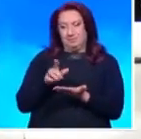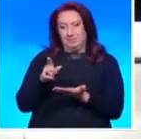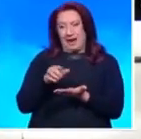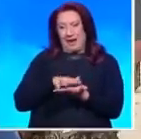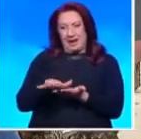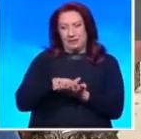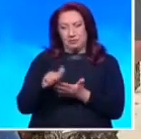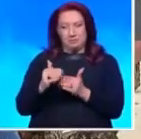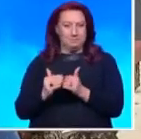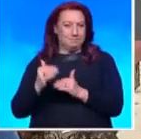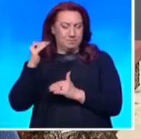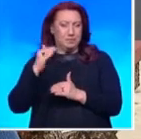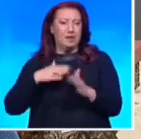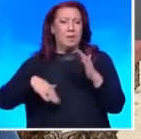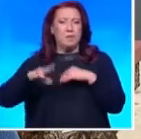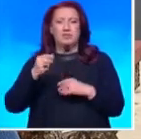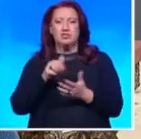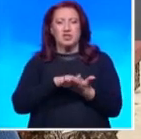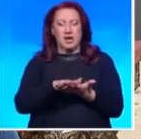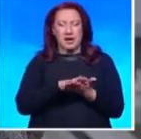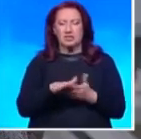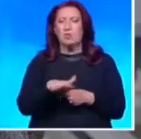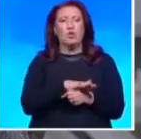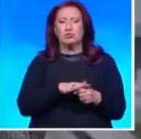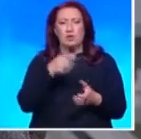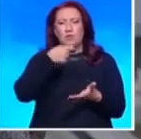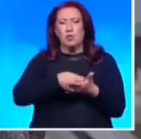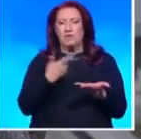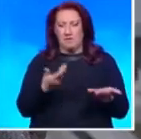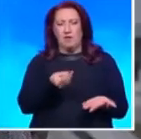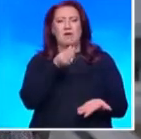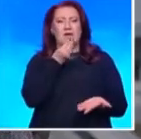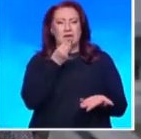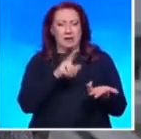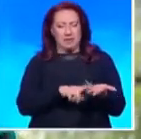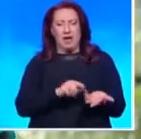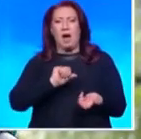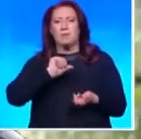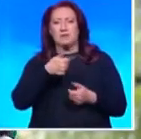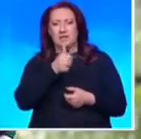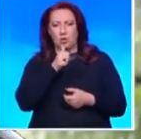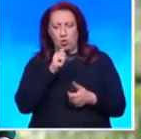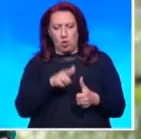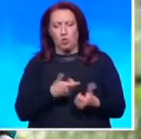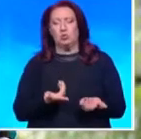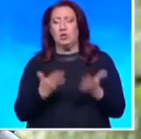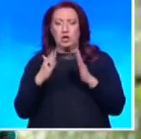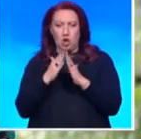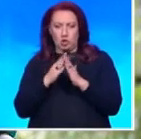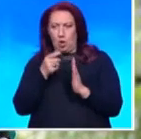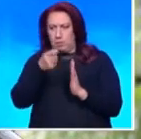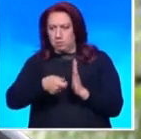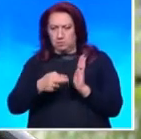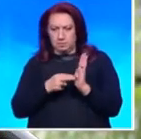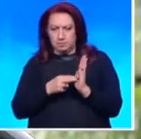още харчим основно за храна и безалкохолни напитки, за дома, данъци и осигуровки. Ако харчиш основните си пари за храна, си беден.